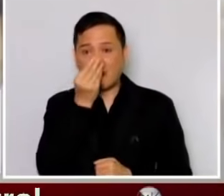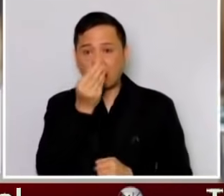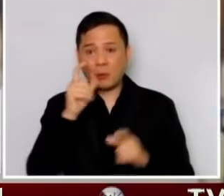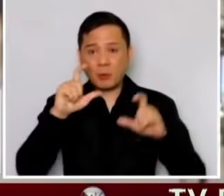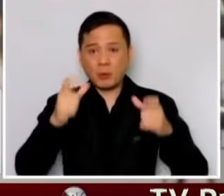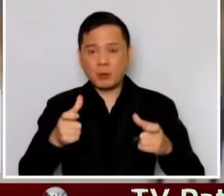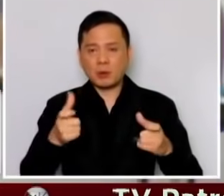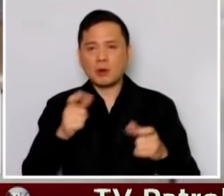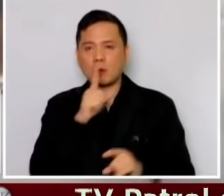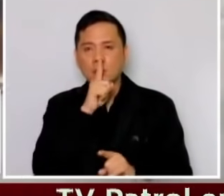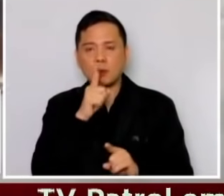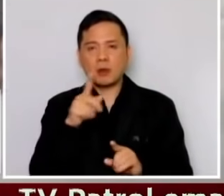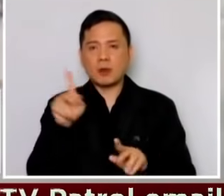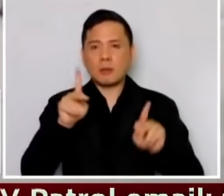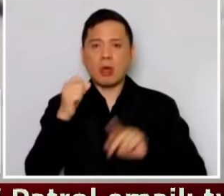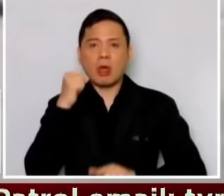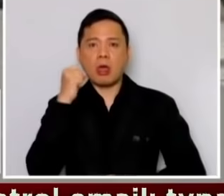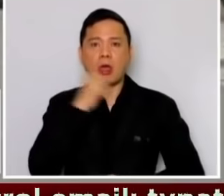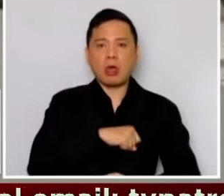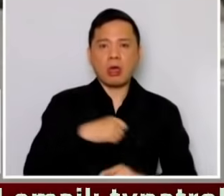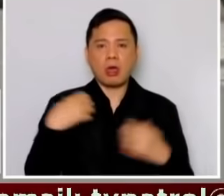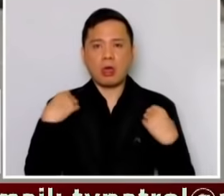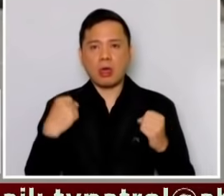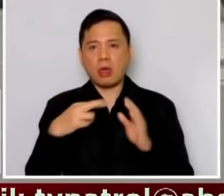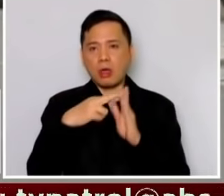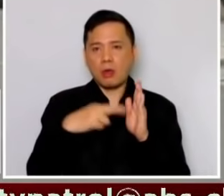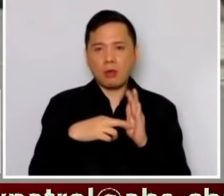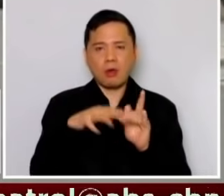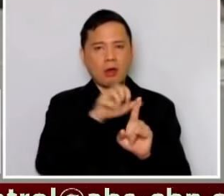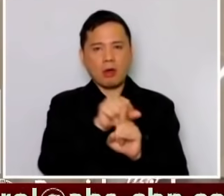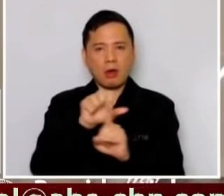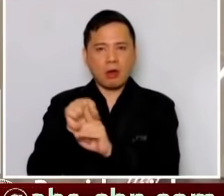nahuhuling lumalabag sa mga health protocols.